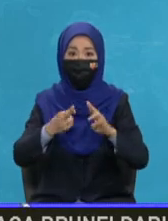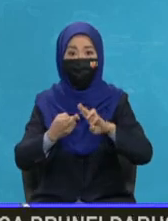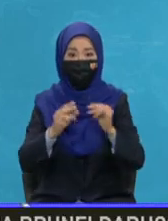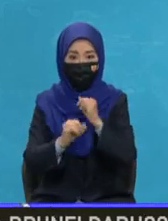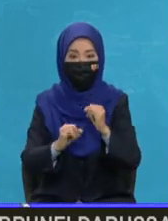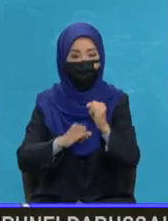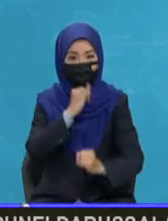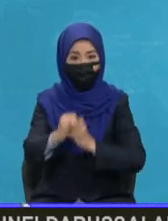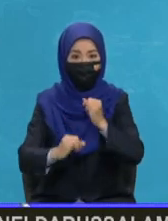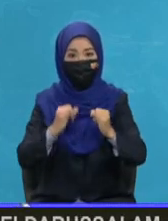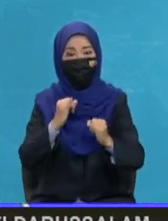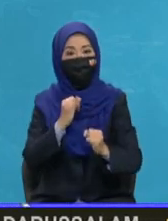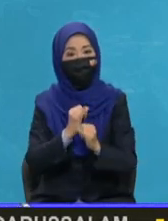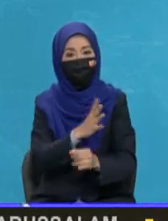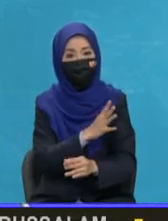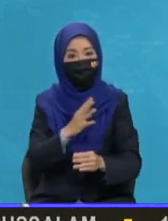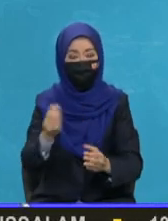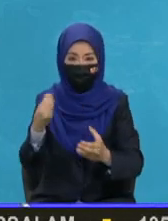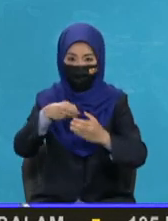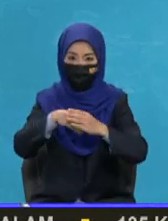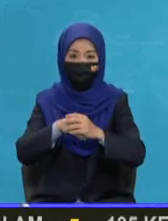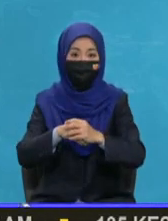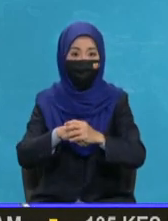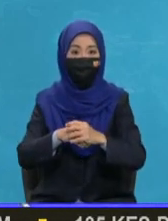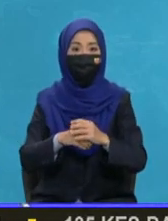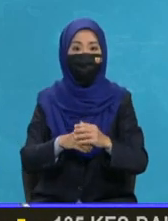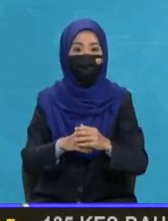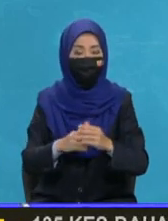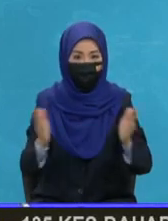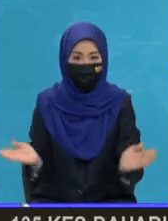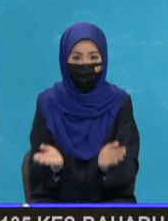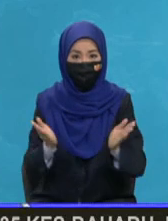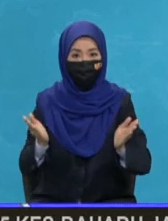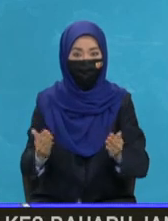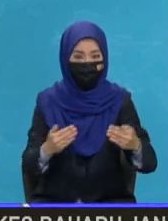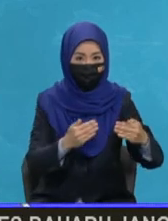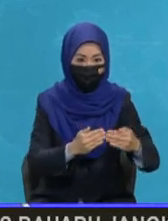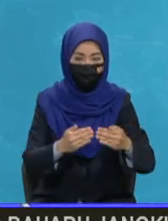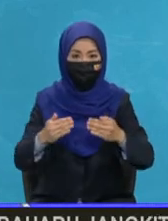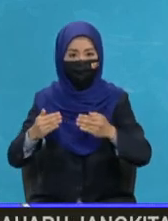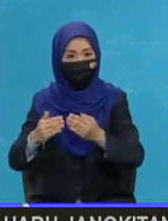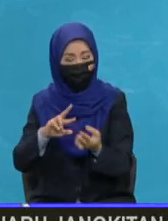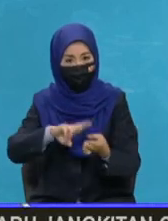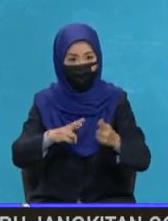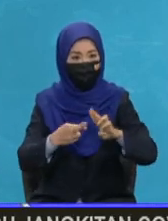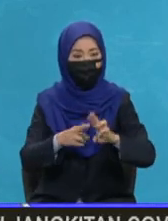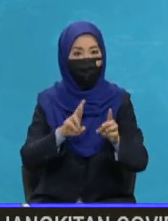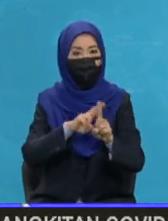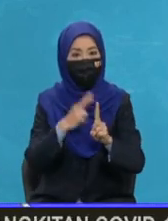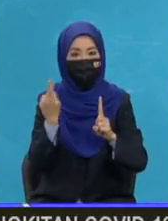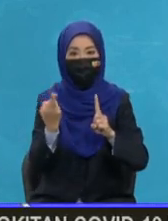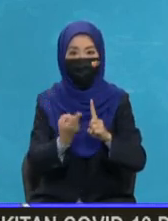organizations Smile saja eksternal panas Iman Khairudin Resmob honest intelligent